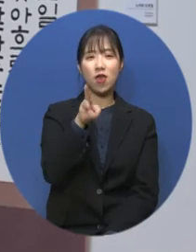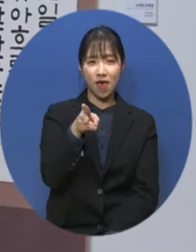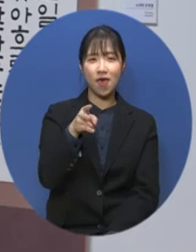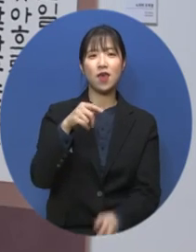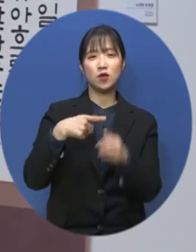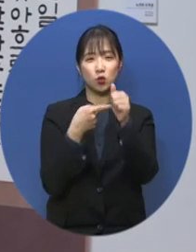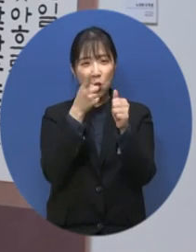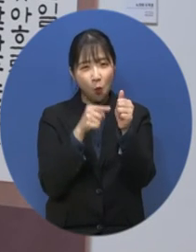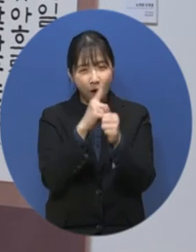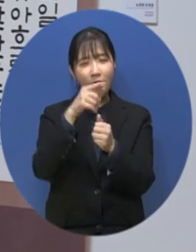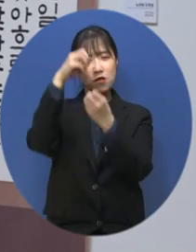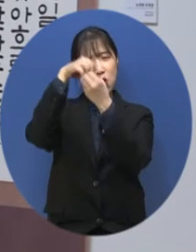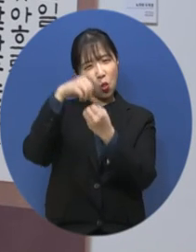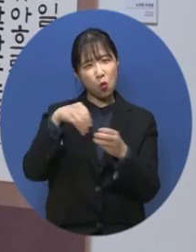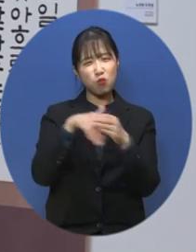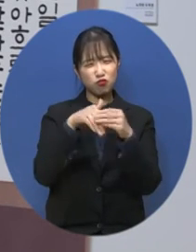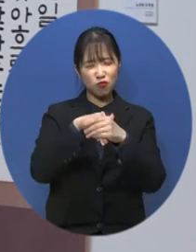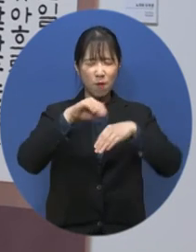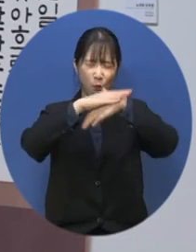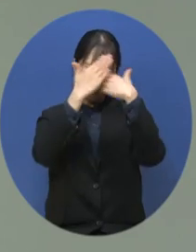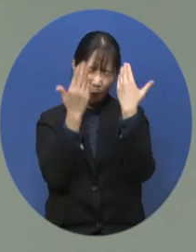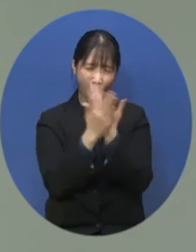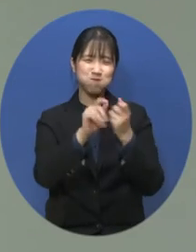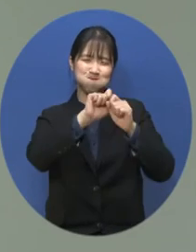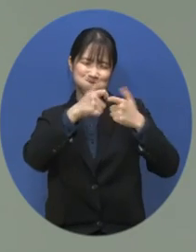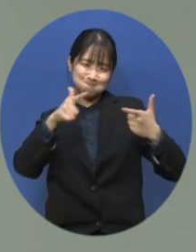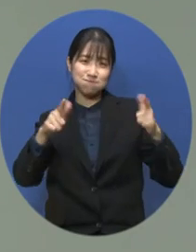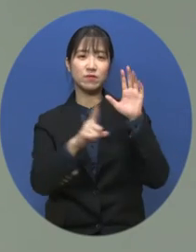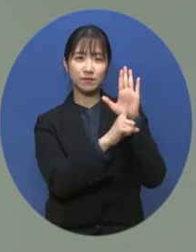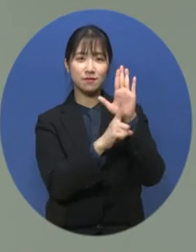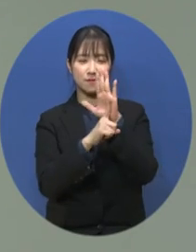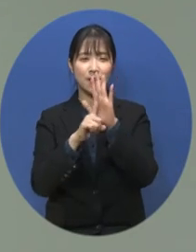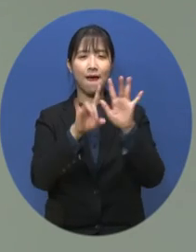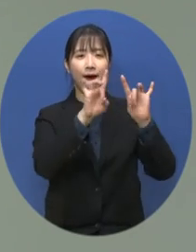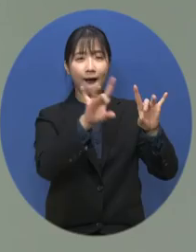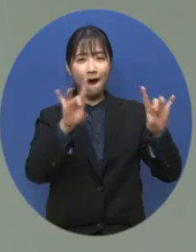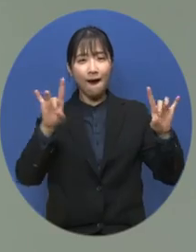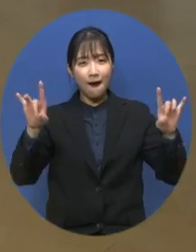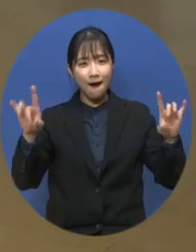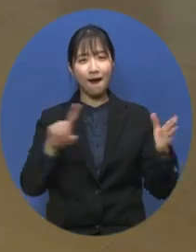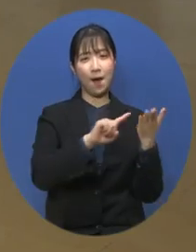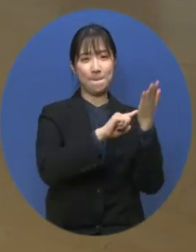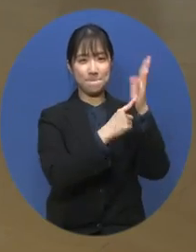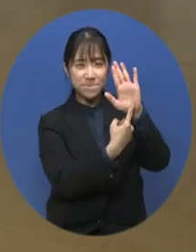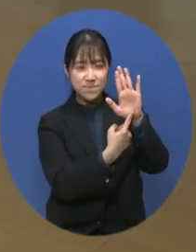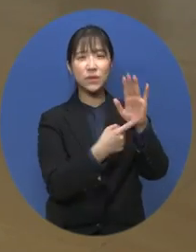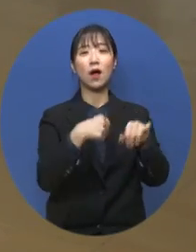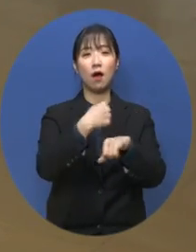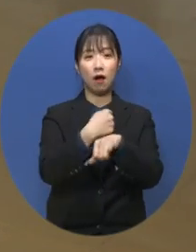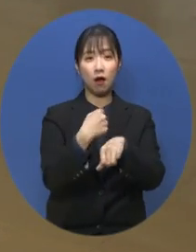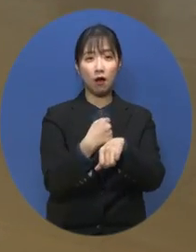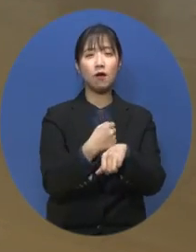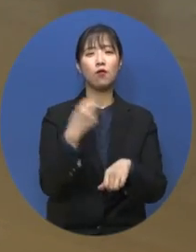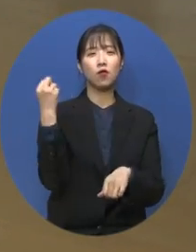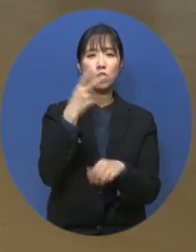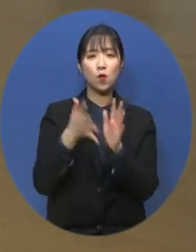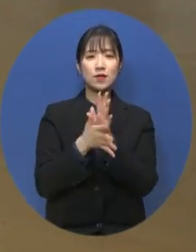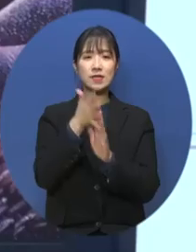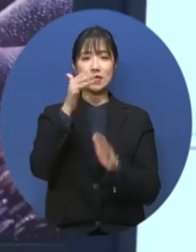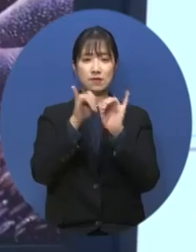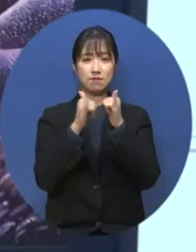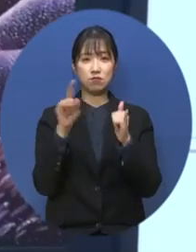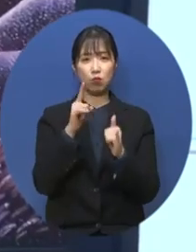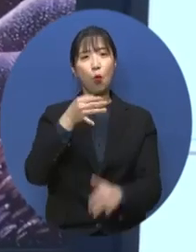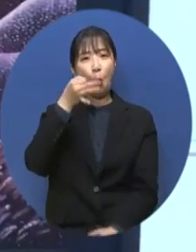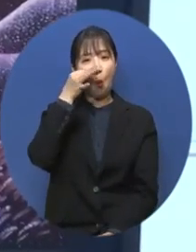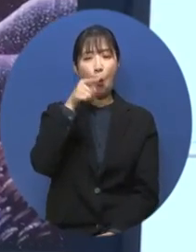전통문화 등 전 장르가 전시대 각 분야 작가들의 작품 발표의 장이 됨과 동시에 시민들은 수준